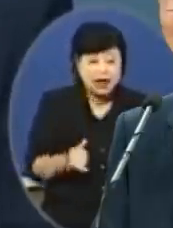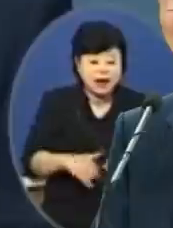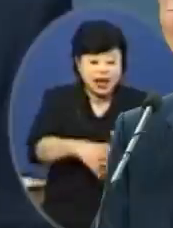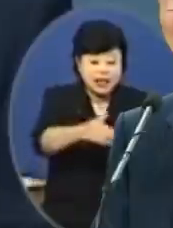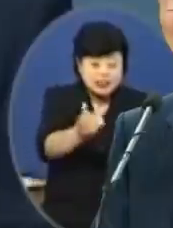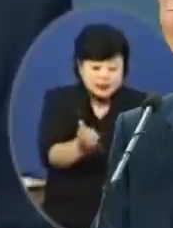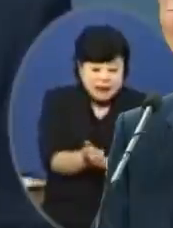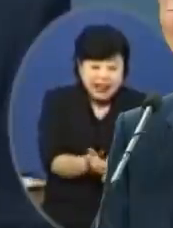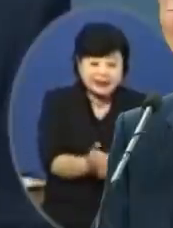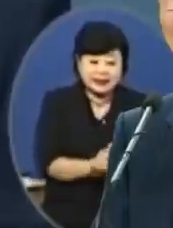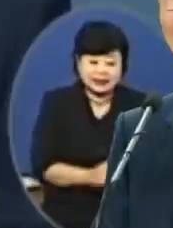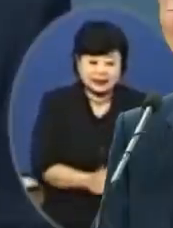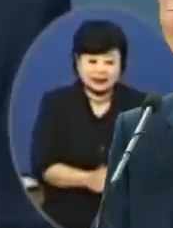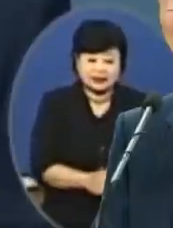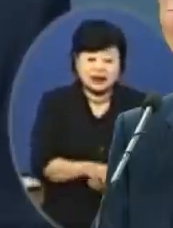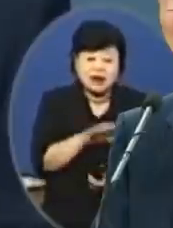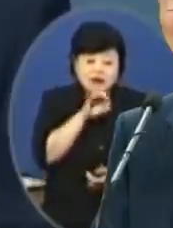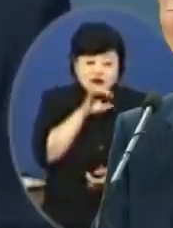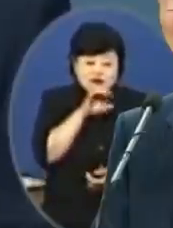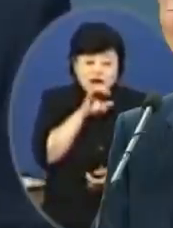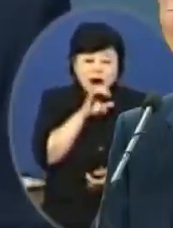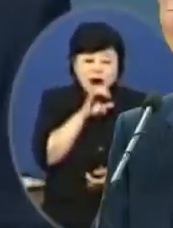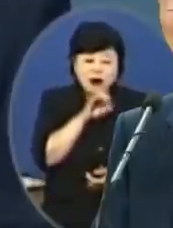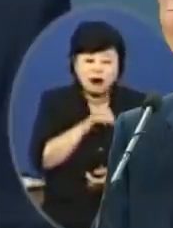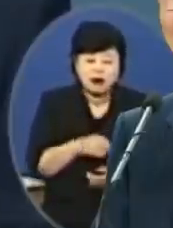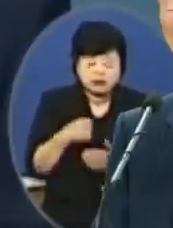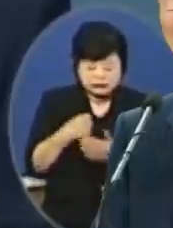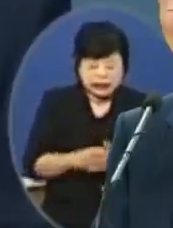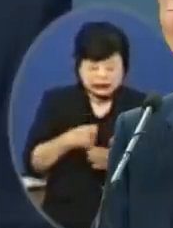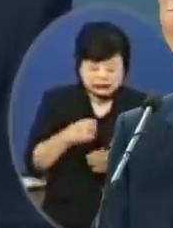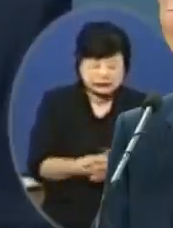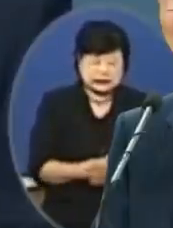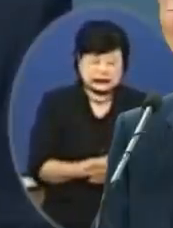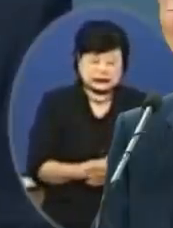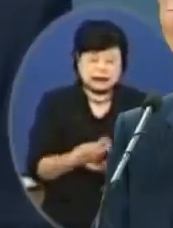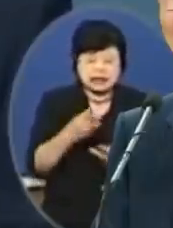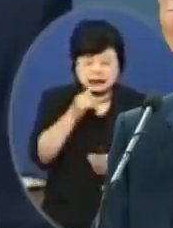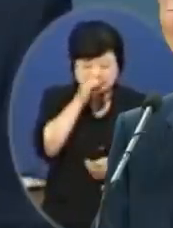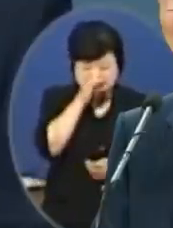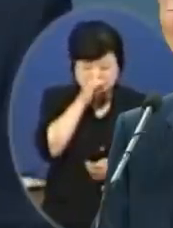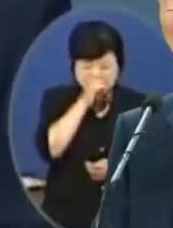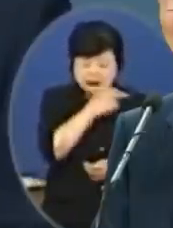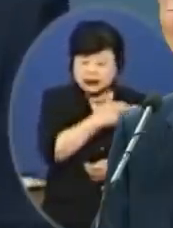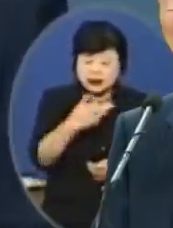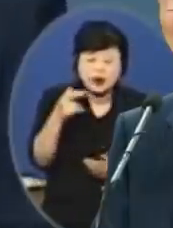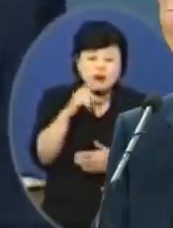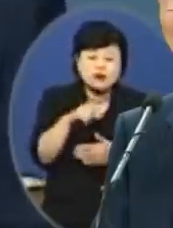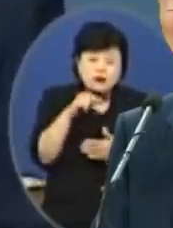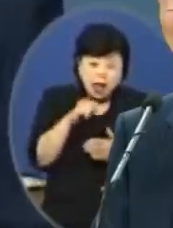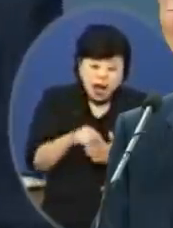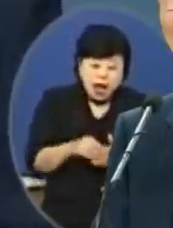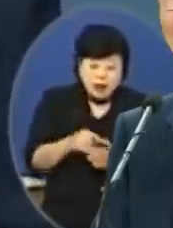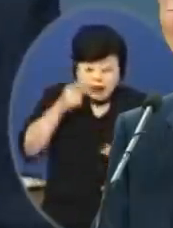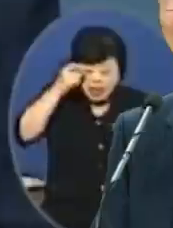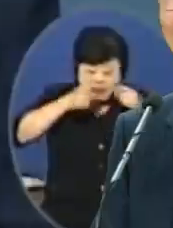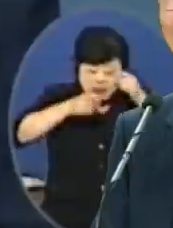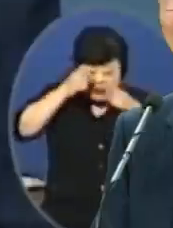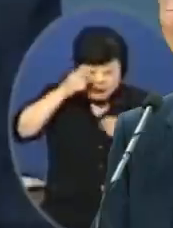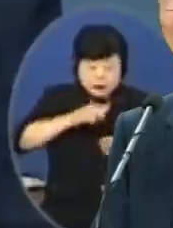집단적으로 불평과 원망과 탄식이 기쁨보다 더 많습니다. 너무나 우리 마음속에